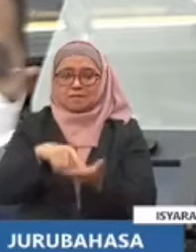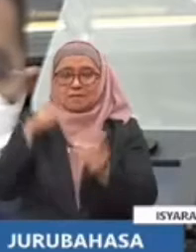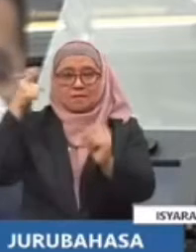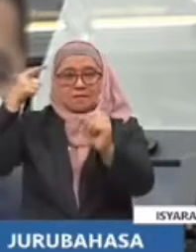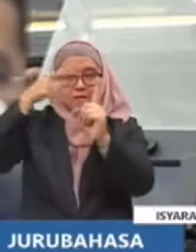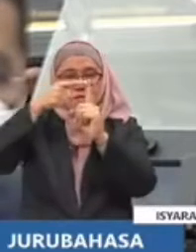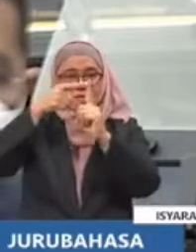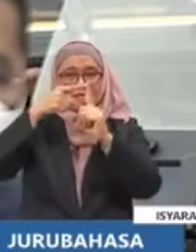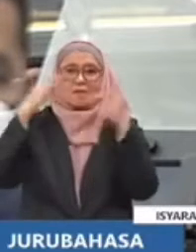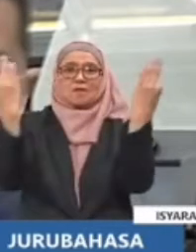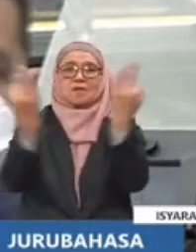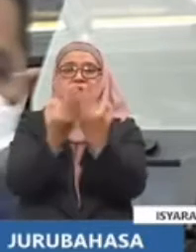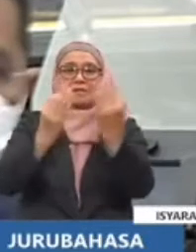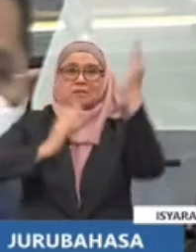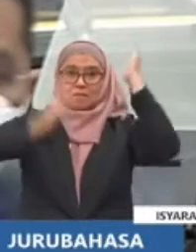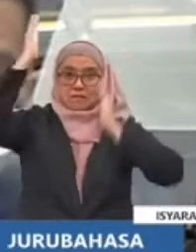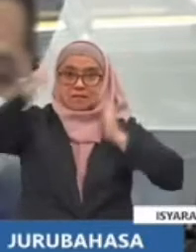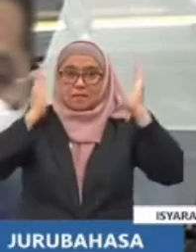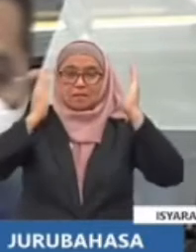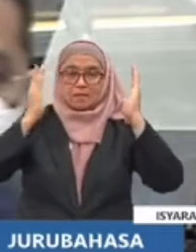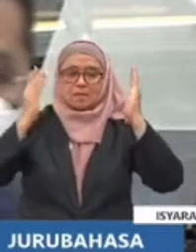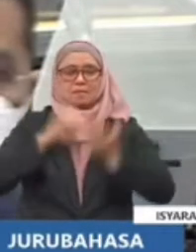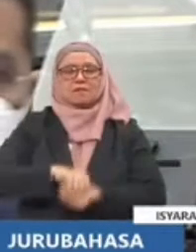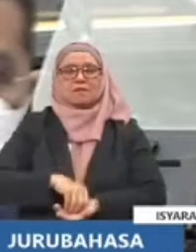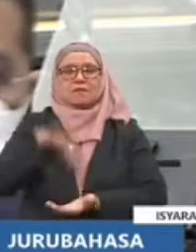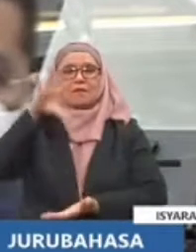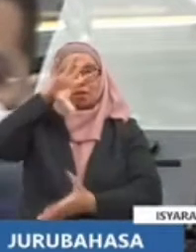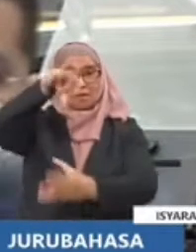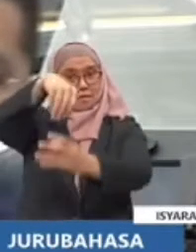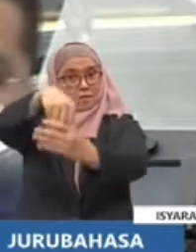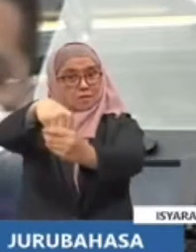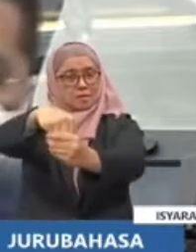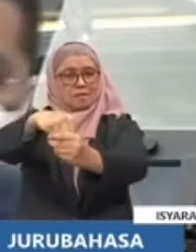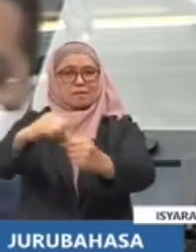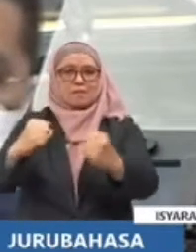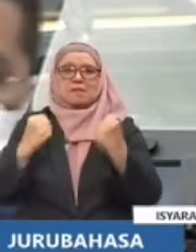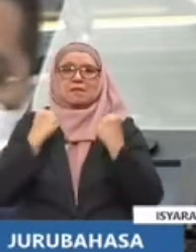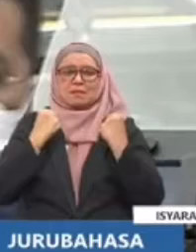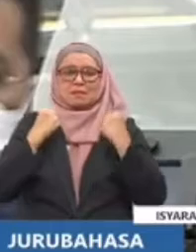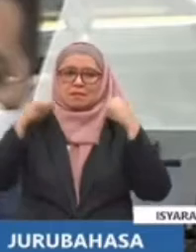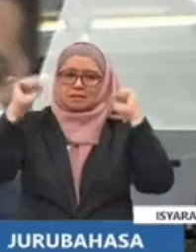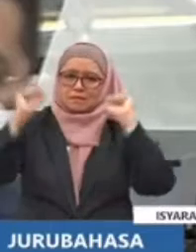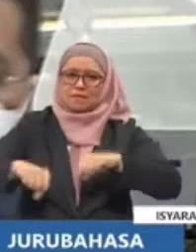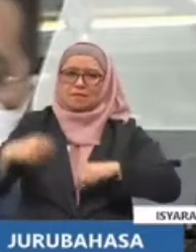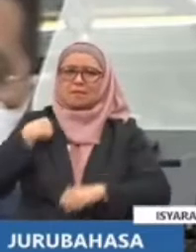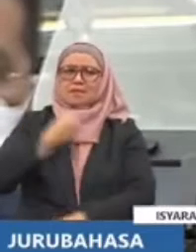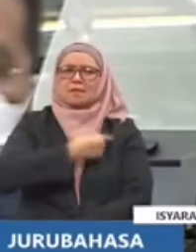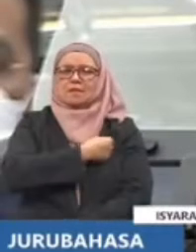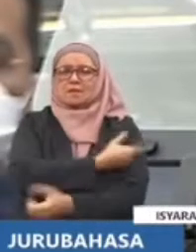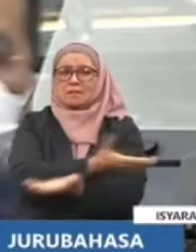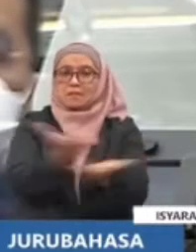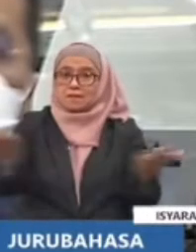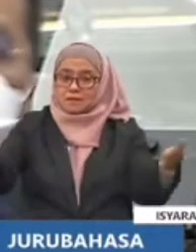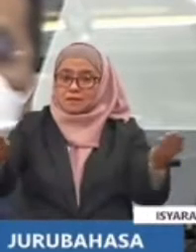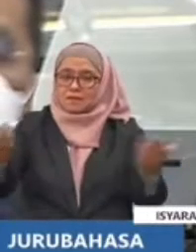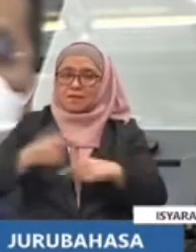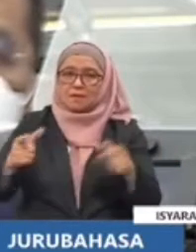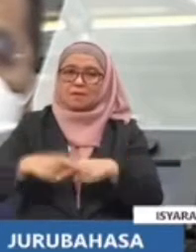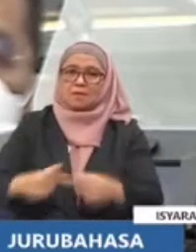Makmur inklusif mampan akan membolehkan kita semua menikmati taraf hidup yang lebih